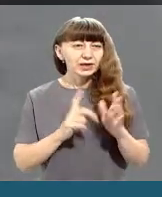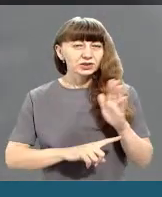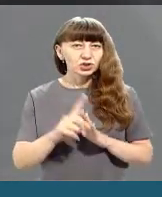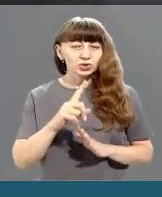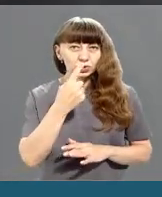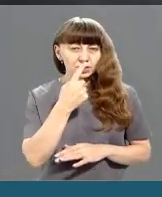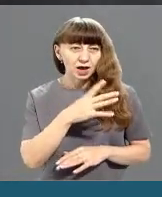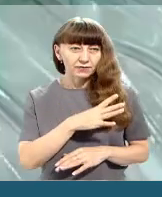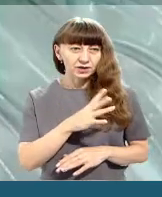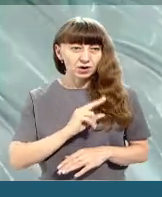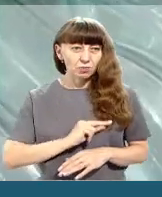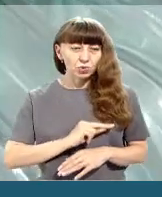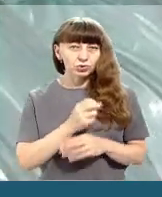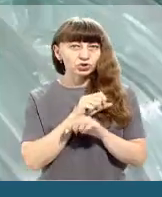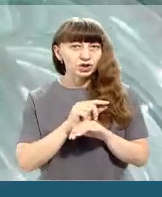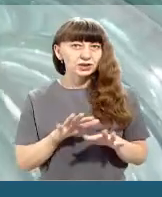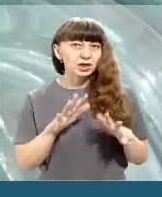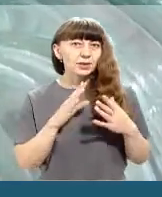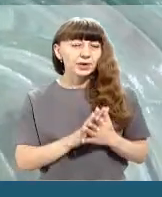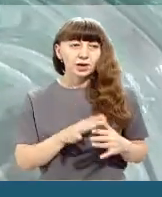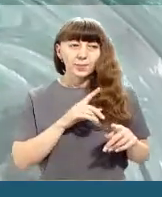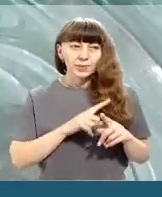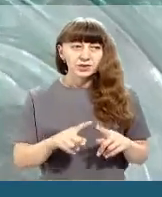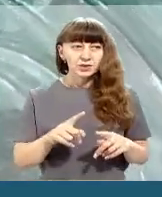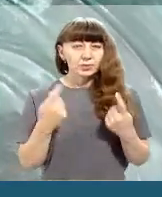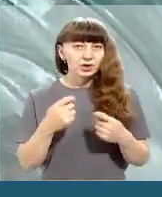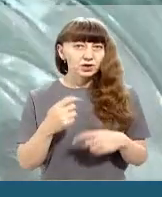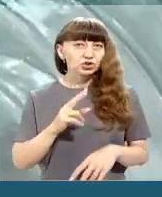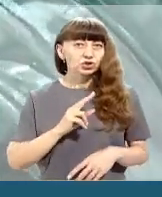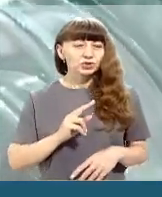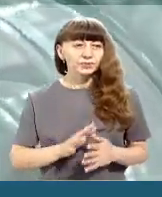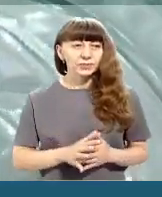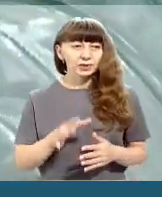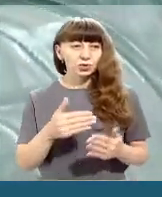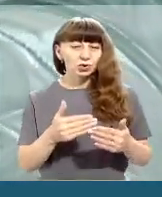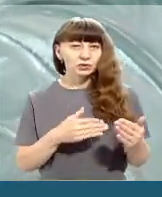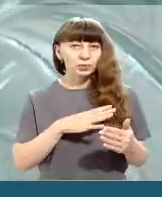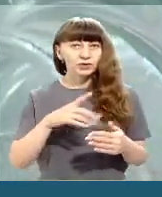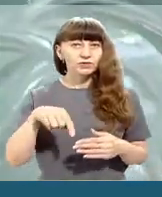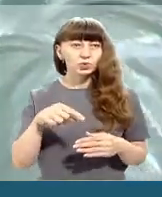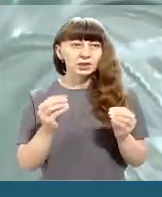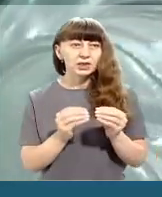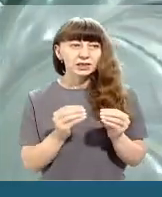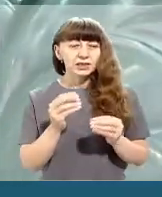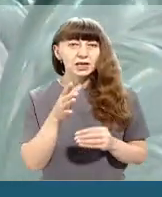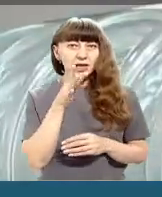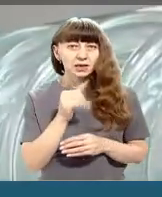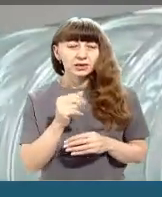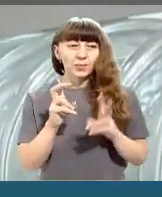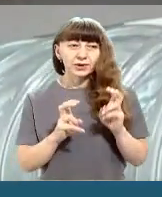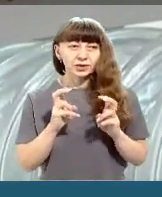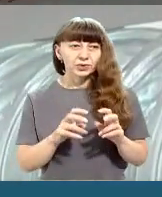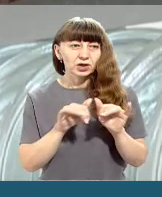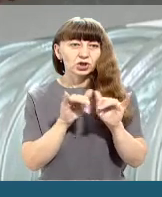10 жылға жуық уақыт бойы Рудный қаласында орналасқан. Онда кәсіпорын 500 000-нан астам изолятор шығарды. Ал өткен жылдан бастап кәсіпорын